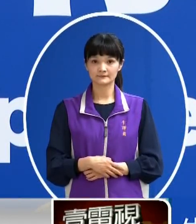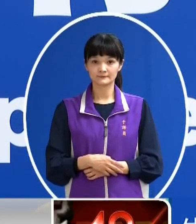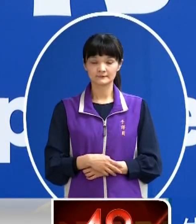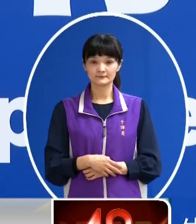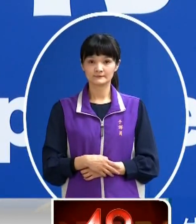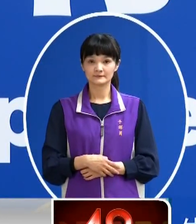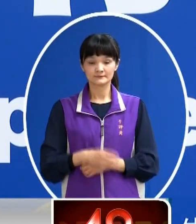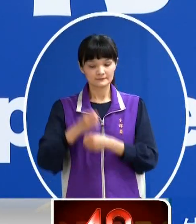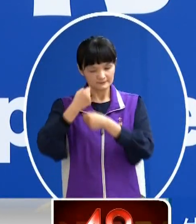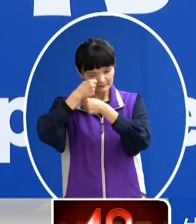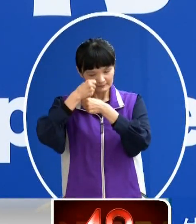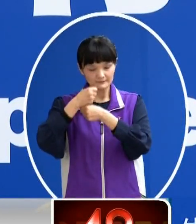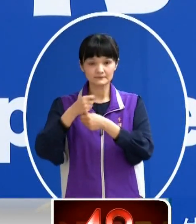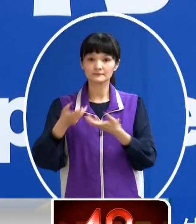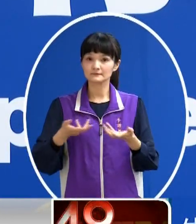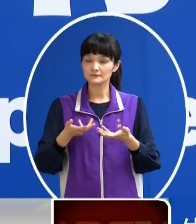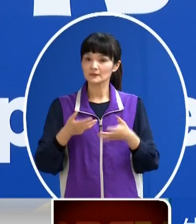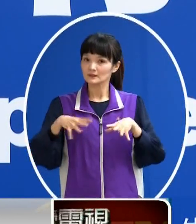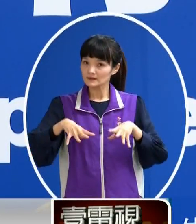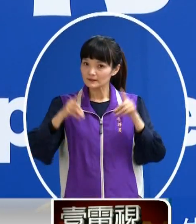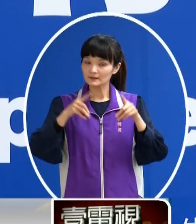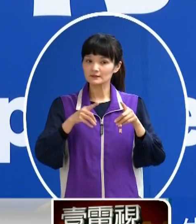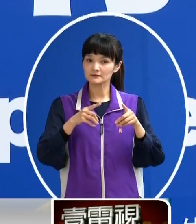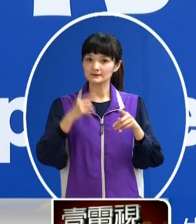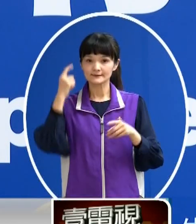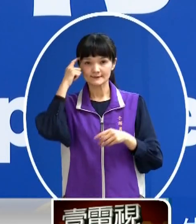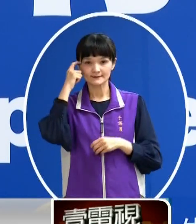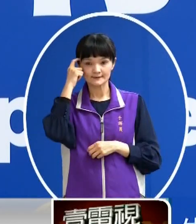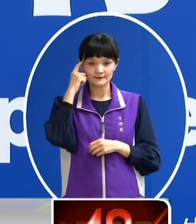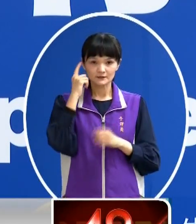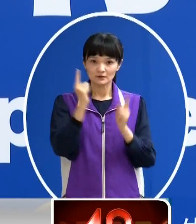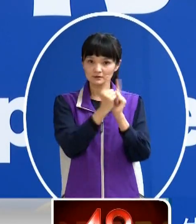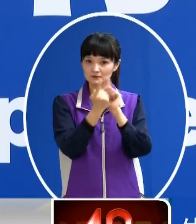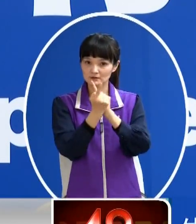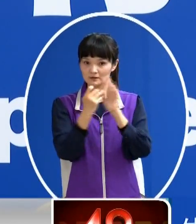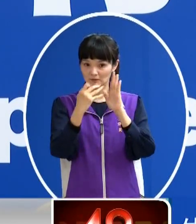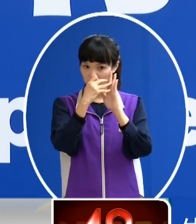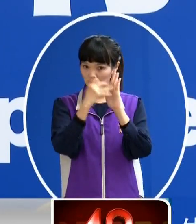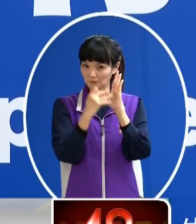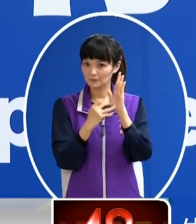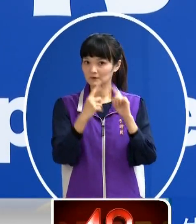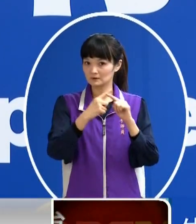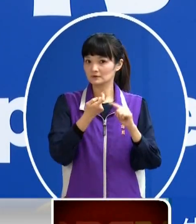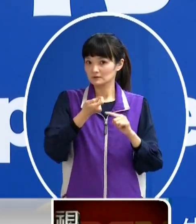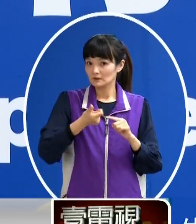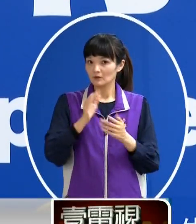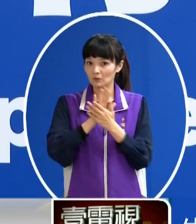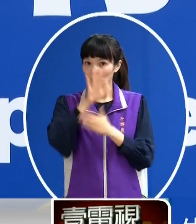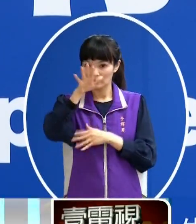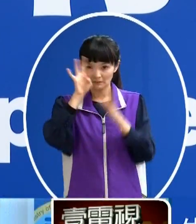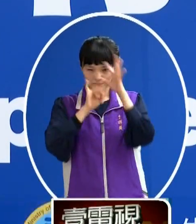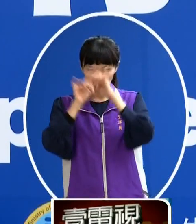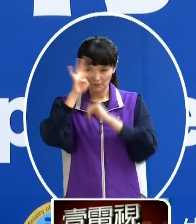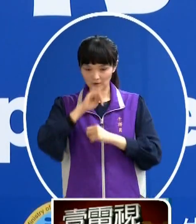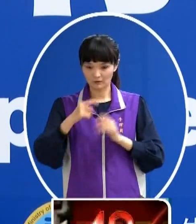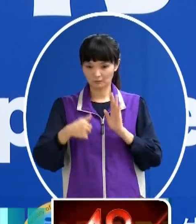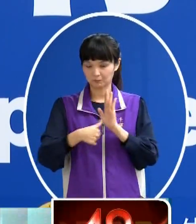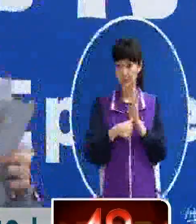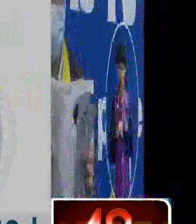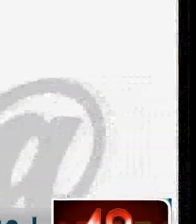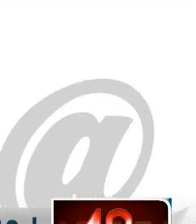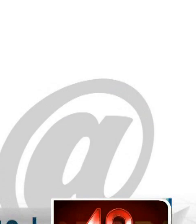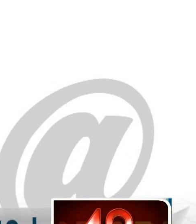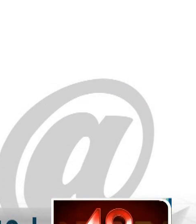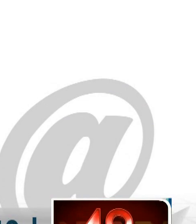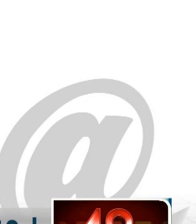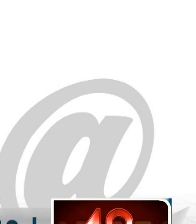能就是框列的人数是比较少，但是会框列当然会越来越多。 中央针对参加课堂的师